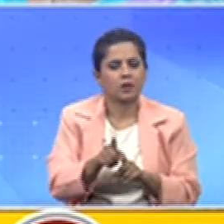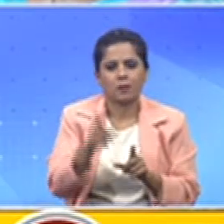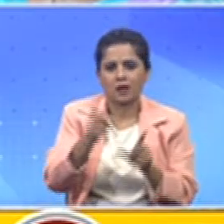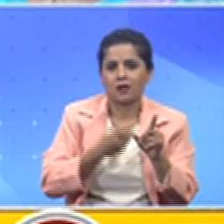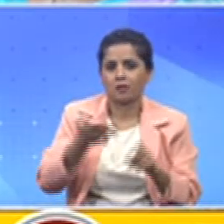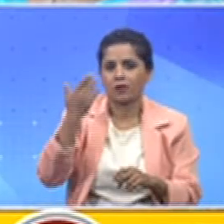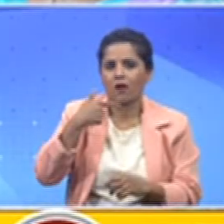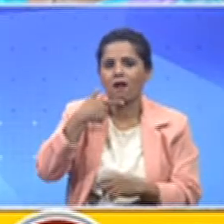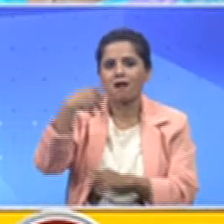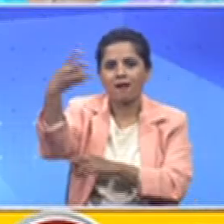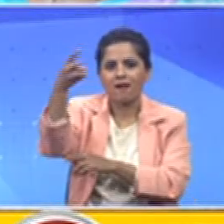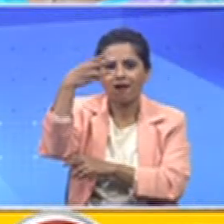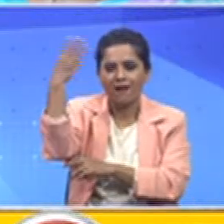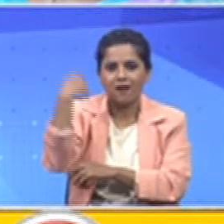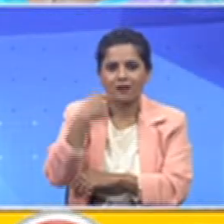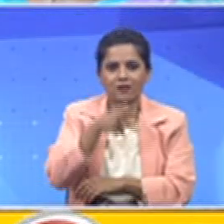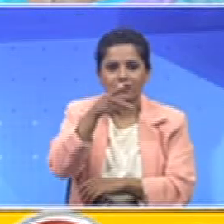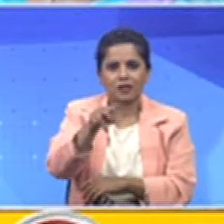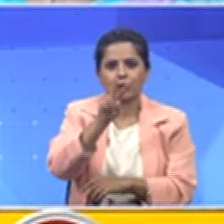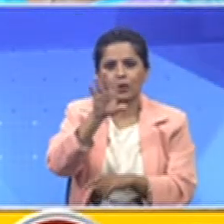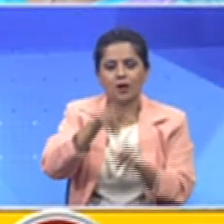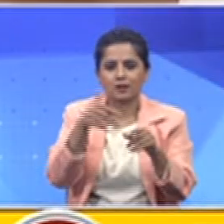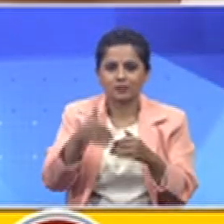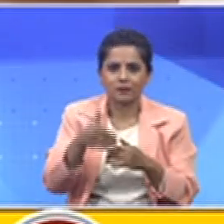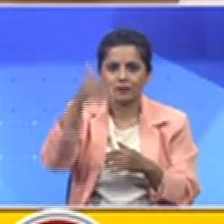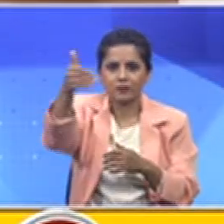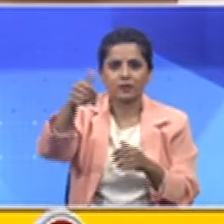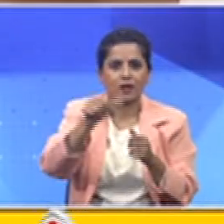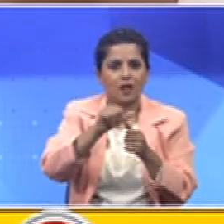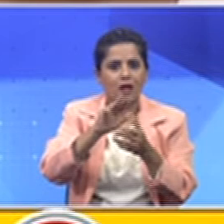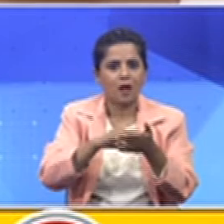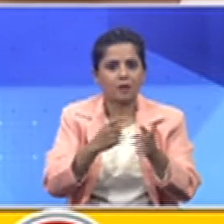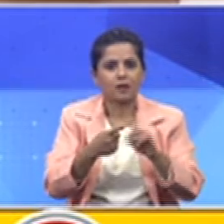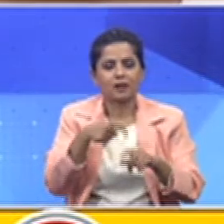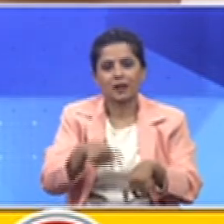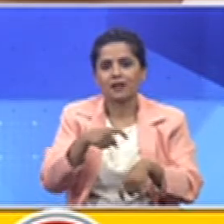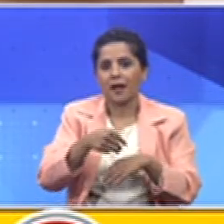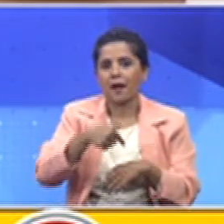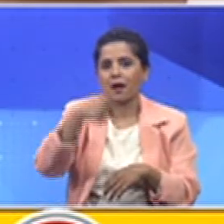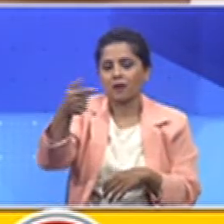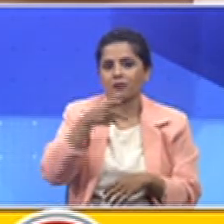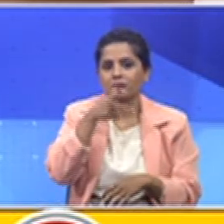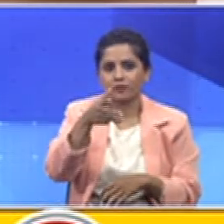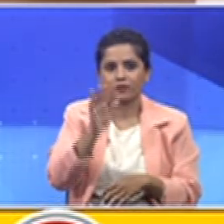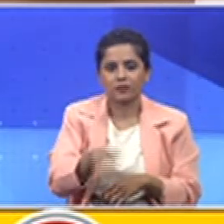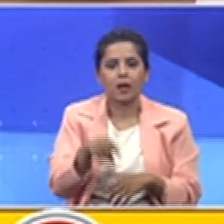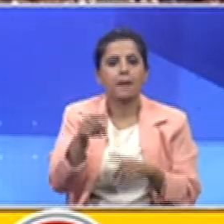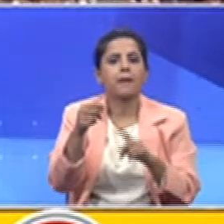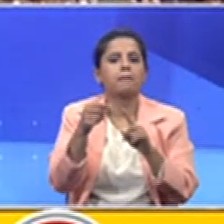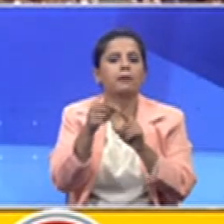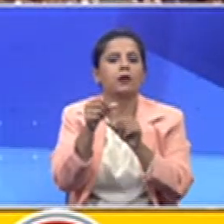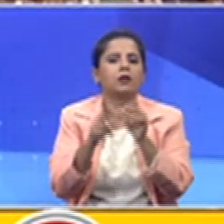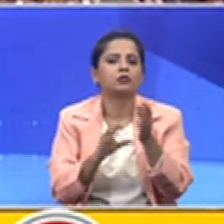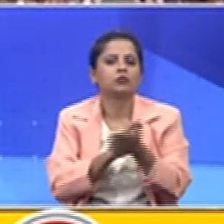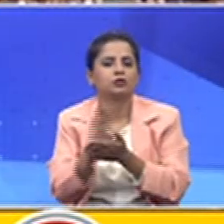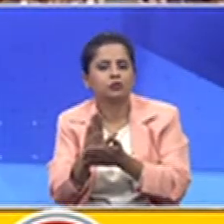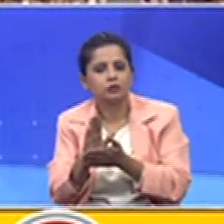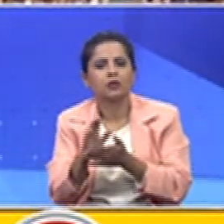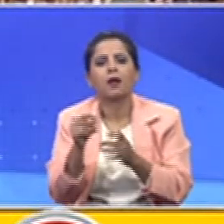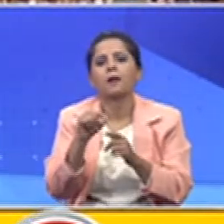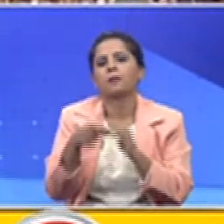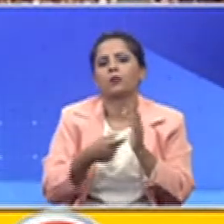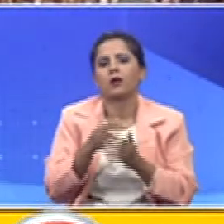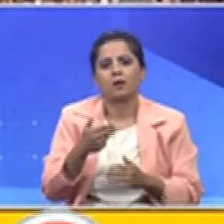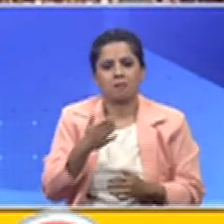लाल किले से अगले 25 वर्षों के अमृतकाल के लिए पंच प्राण की बात की थी।